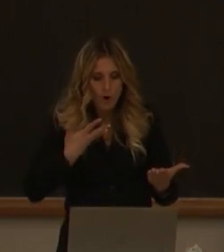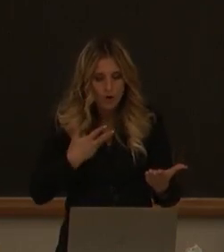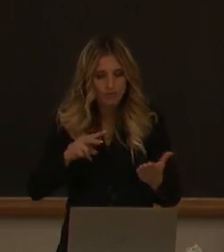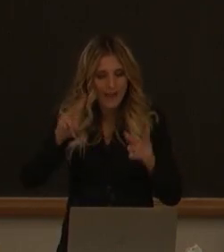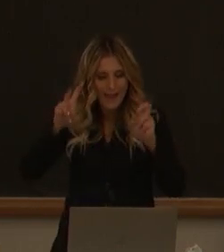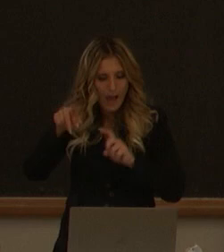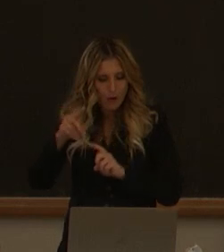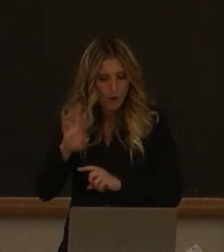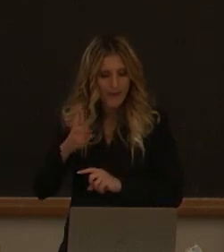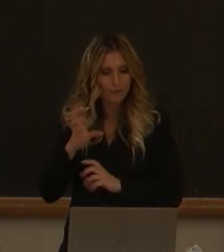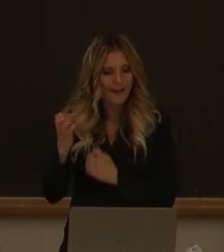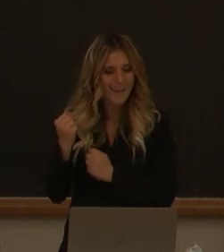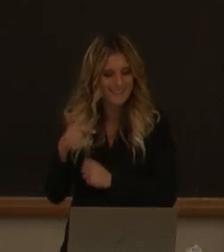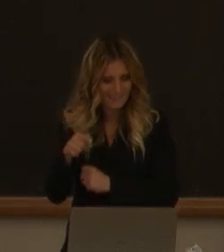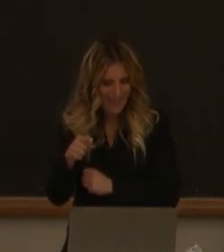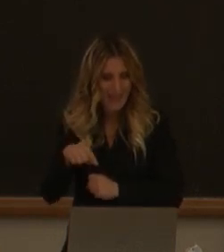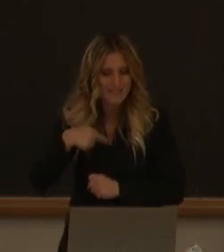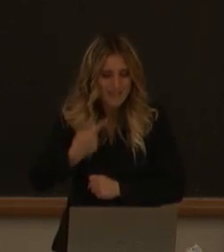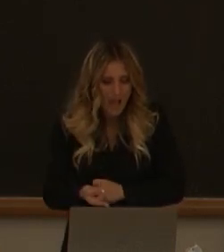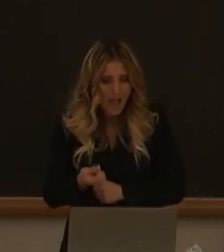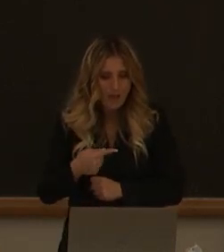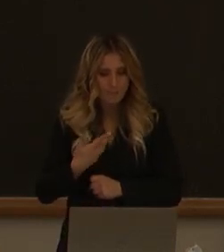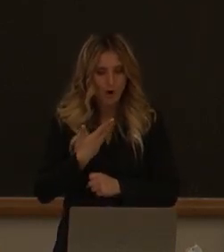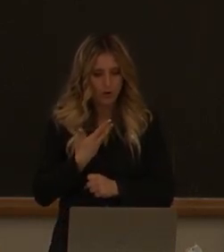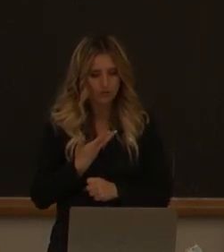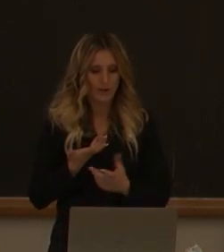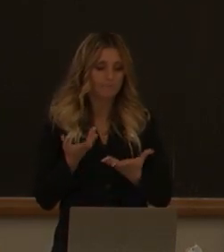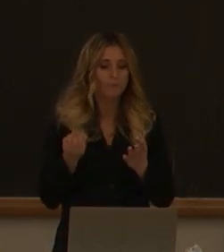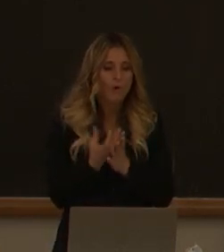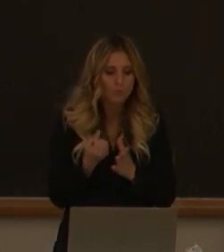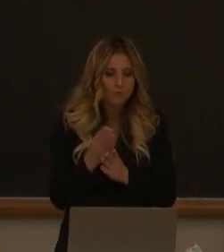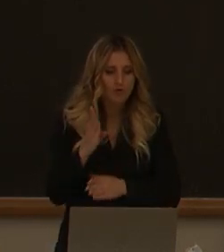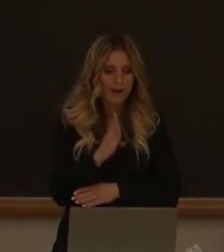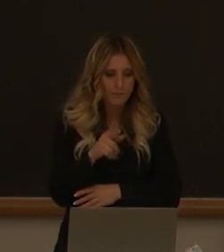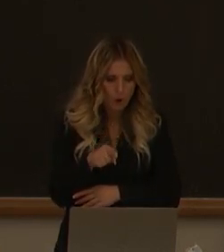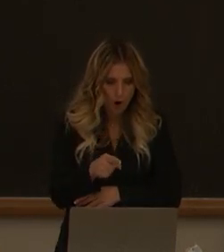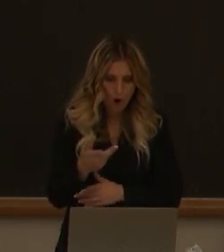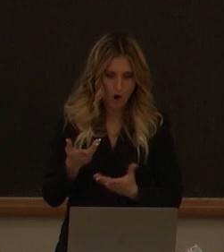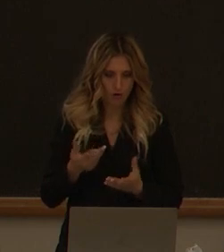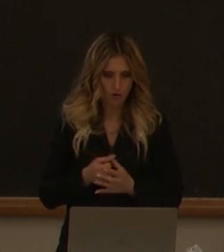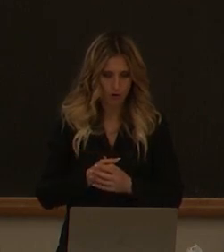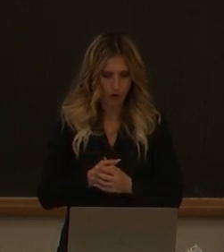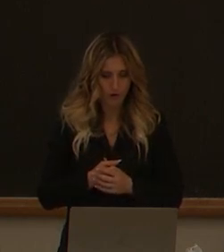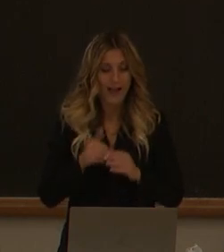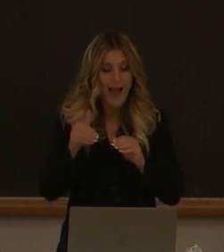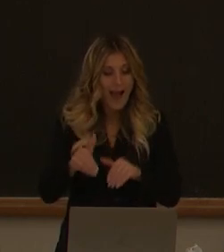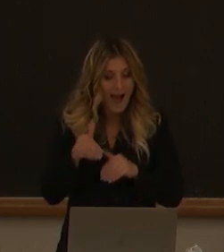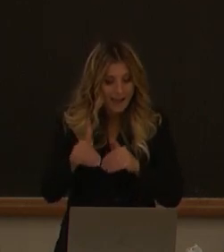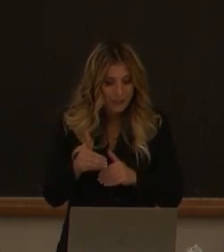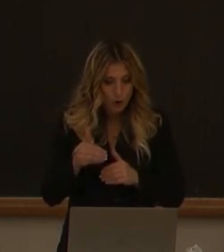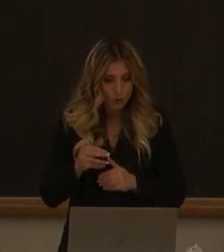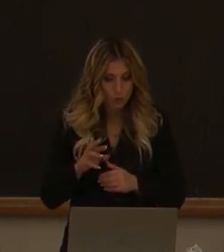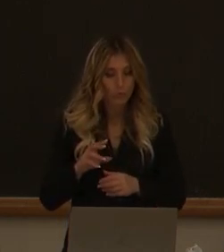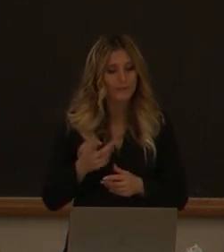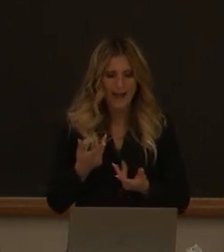resilienza e poi c'è il tema effettivamente del cambio di paradigma, quindi le produzioni biologiche, l'agroecologia, l'agricoltura